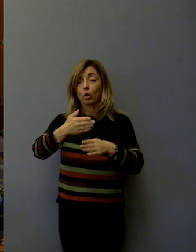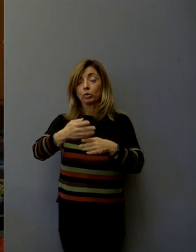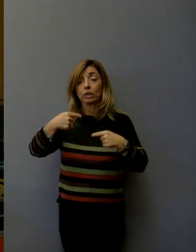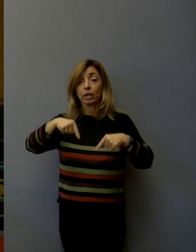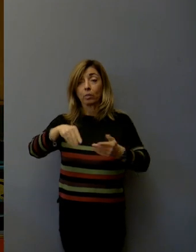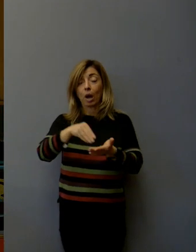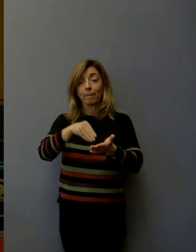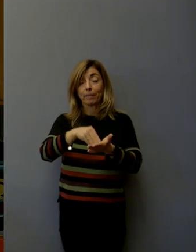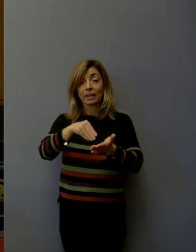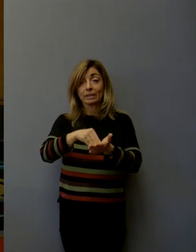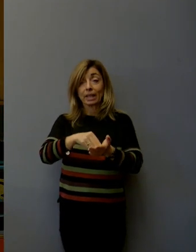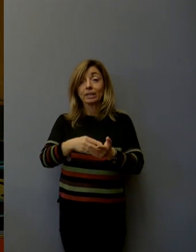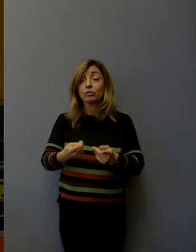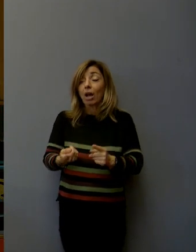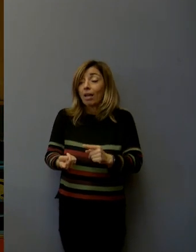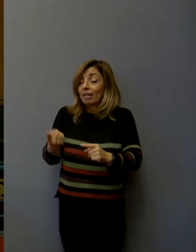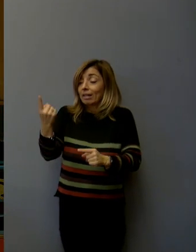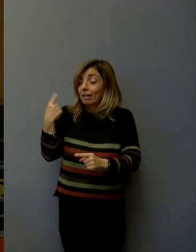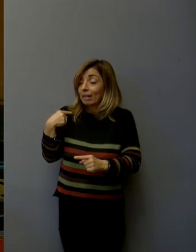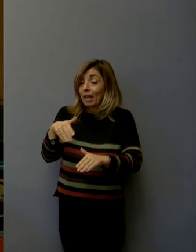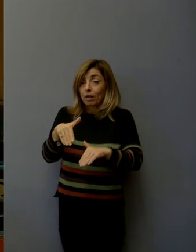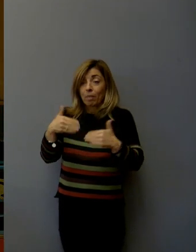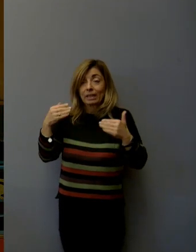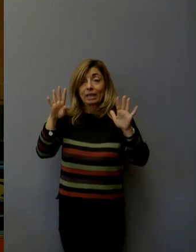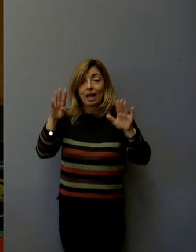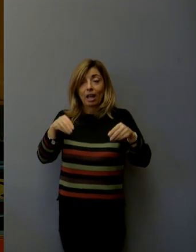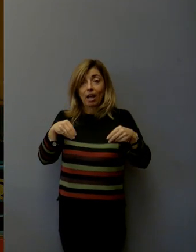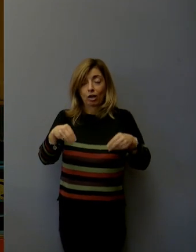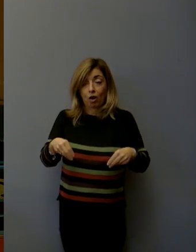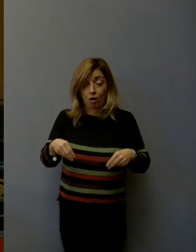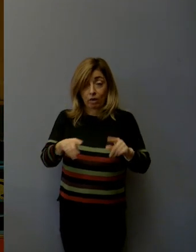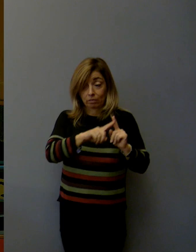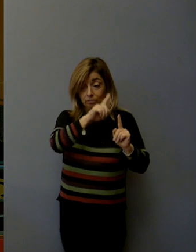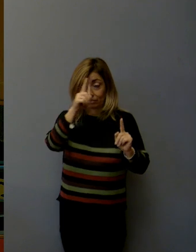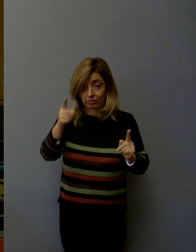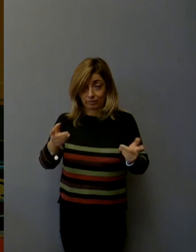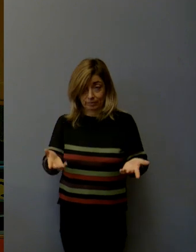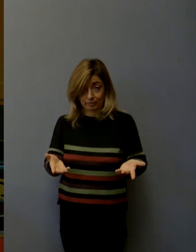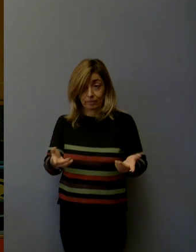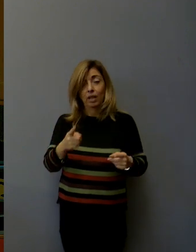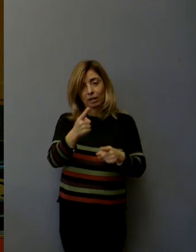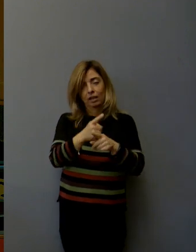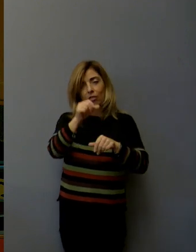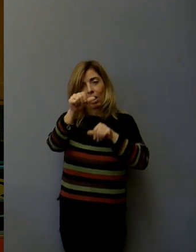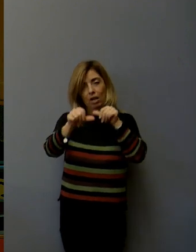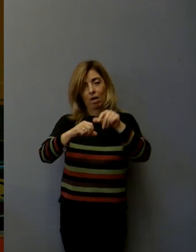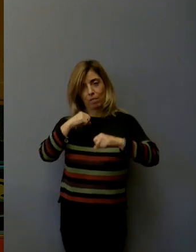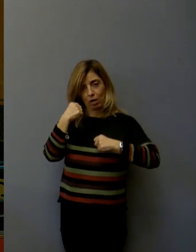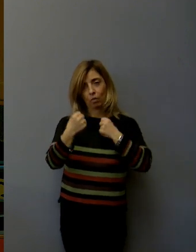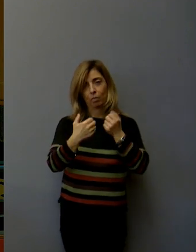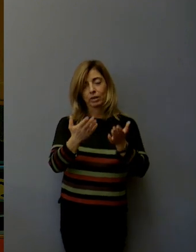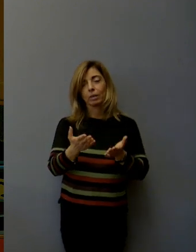va bene grazie Allora consigliere Patrone volevo fare sull'ordine dei lavori